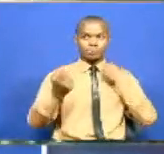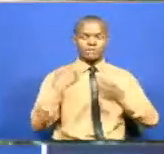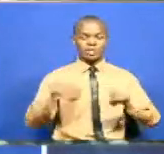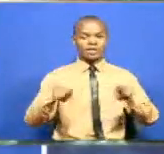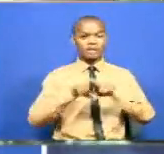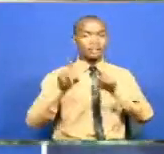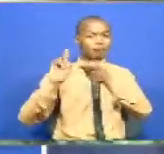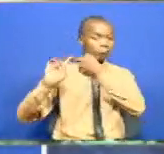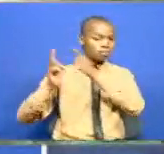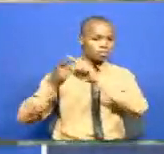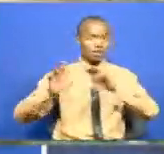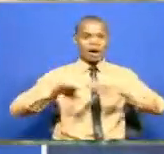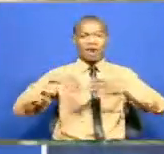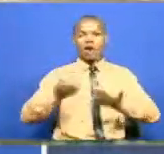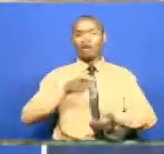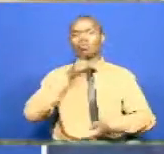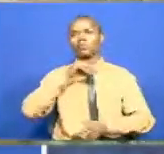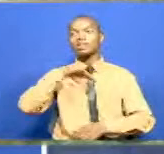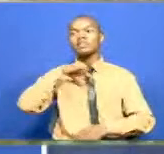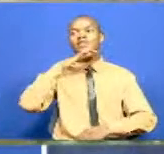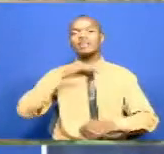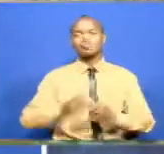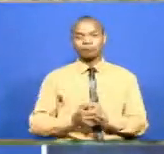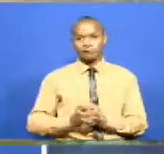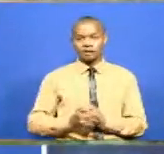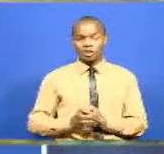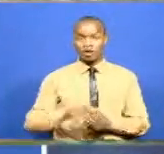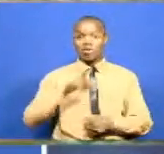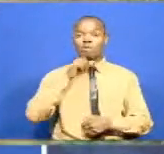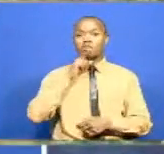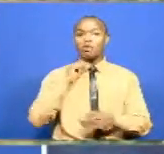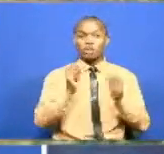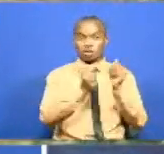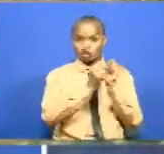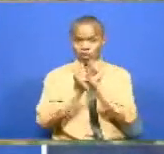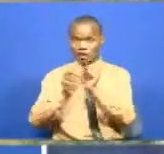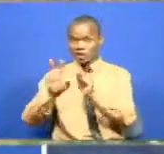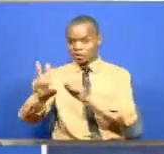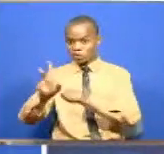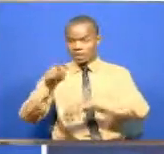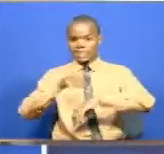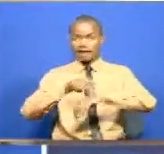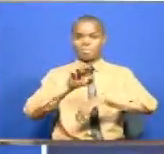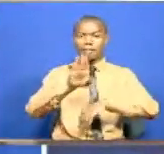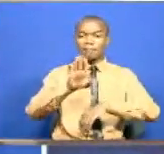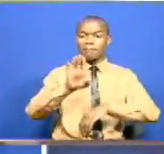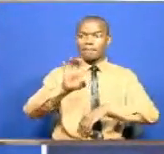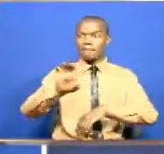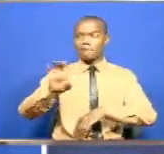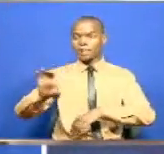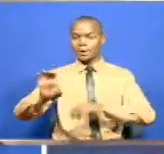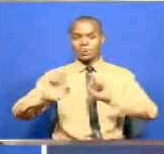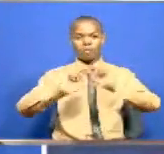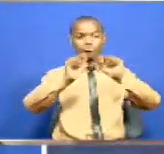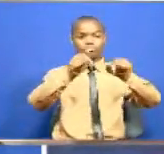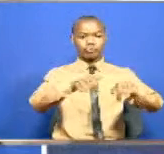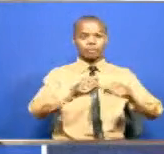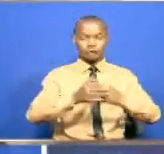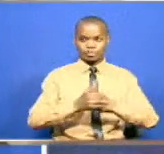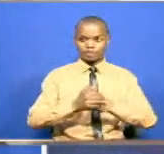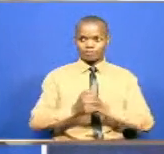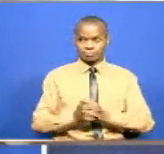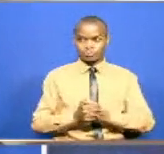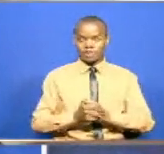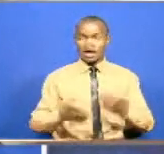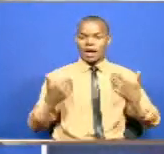chake. Inaarifiwa kwamba kijana huyo alikuwa na wenzake wawili walipovamiwa na nyuki. Ikabidi sasa semeji